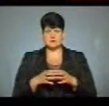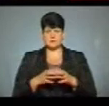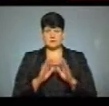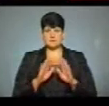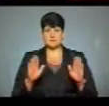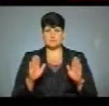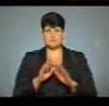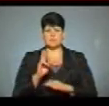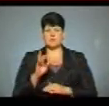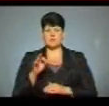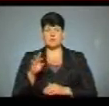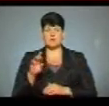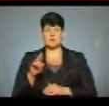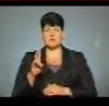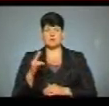співаємо колади.